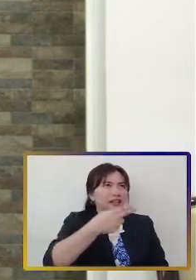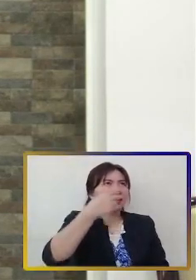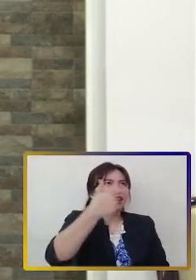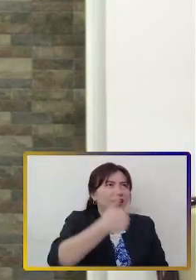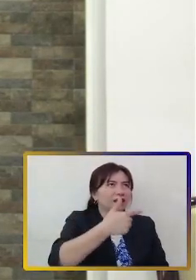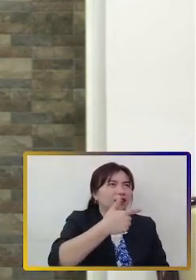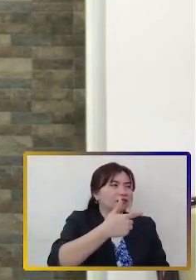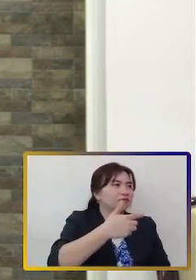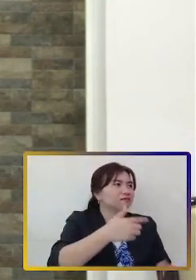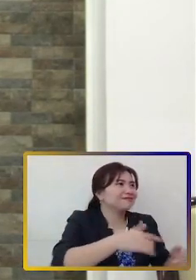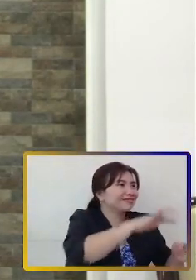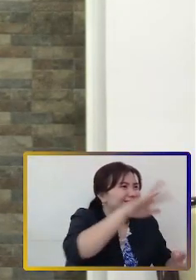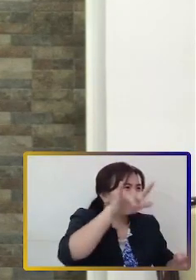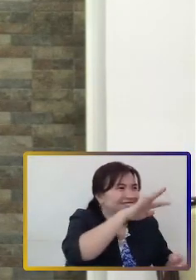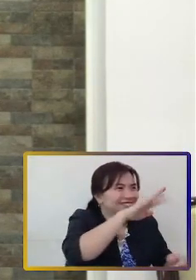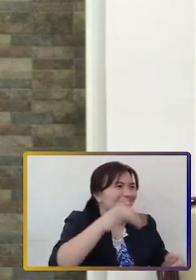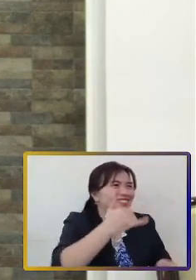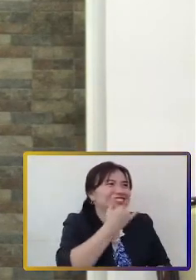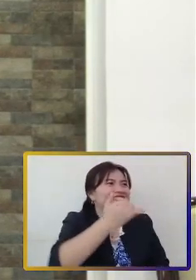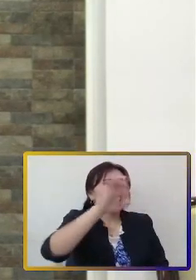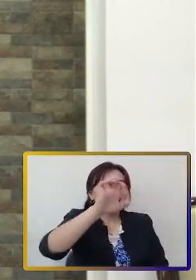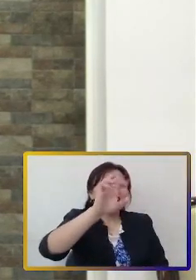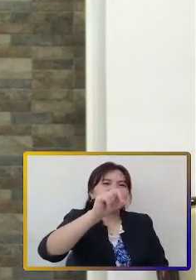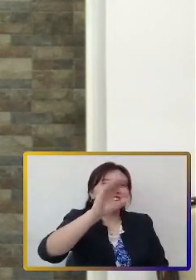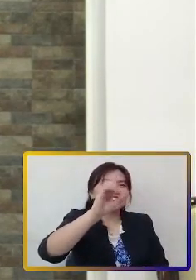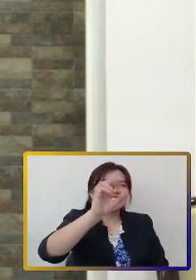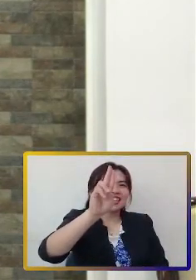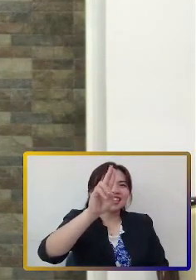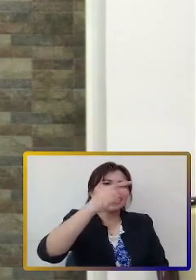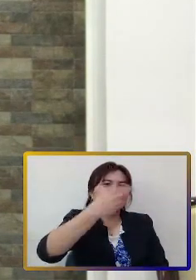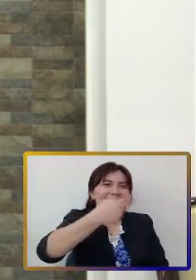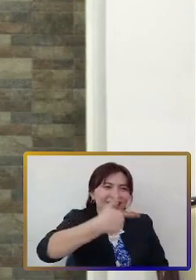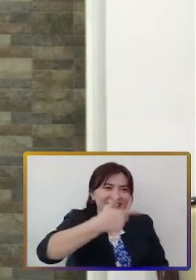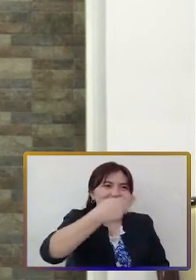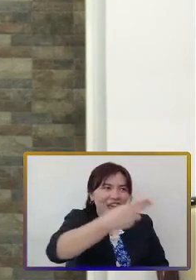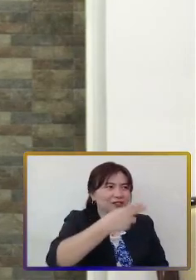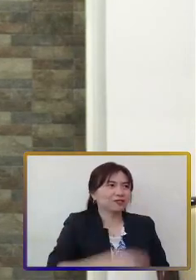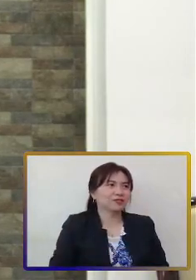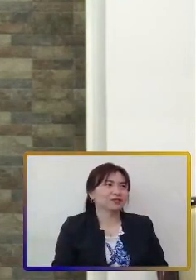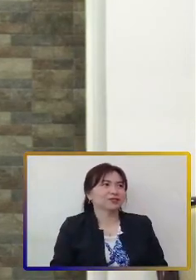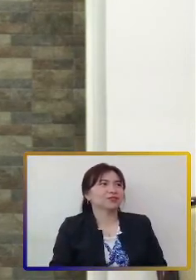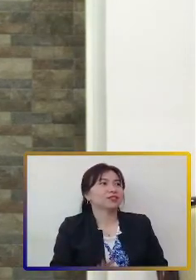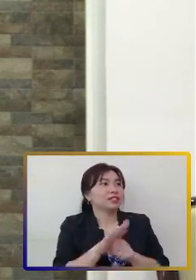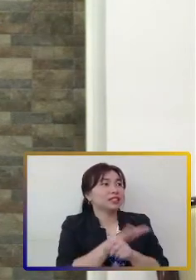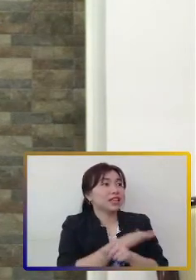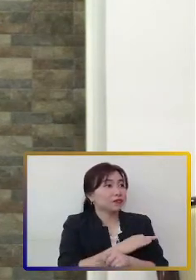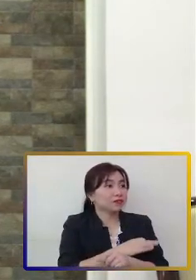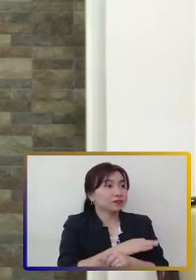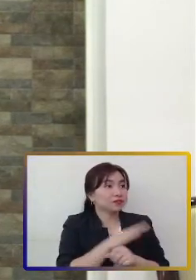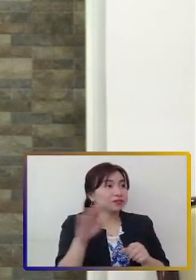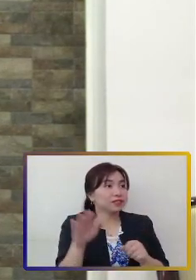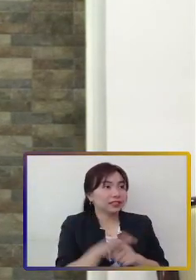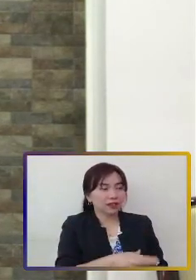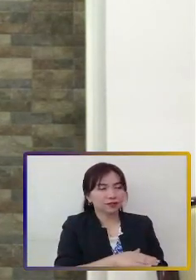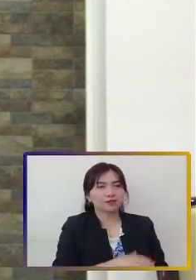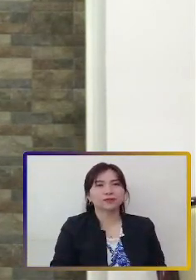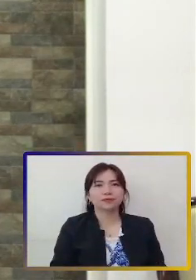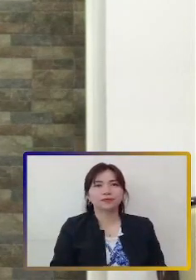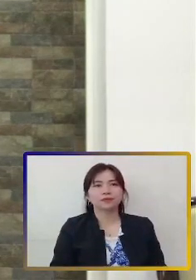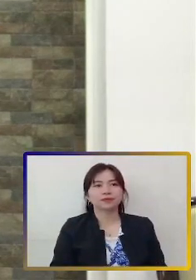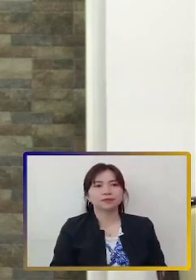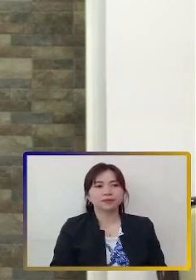natin Nasaan si Kristo Nasaan ang Diyos sa bahagi ng buhay natin ba ang dami pa ating